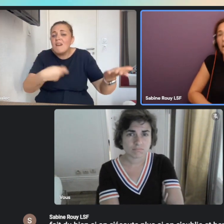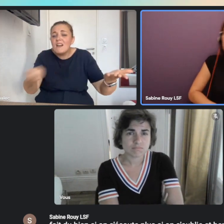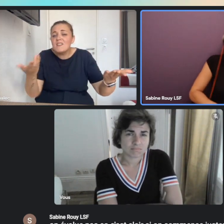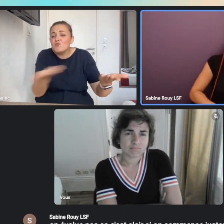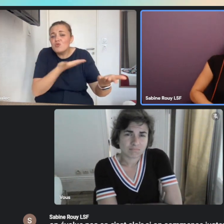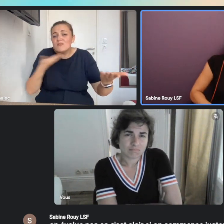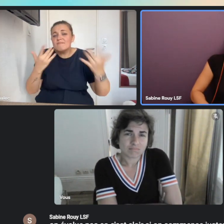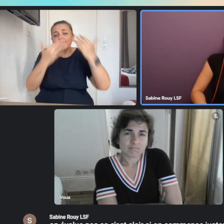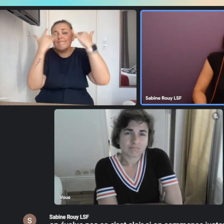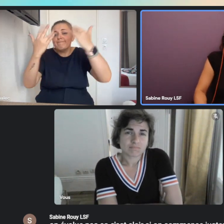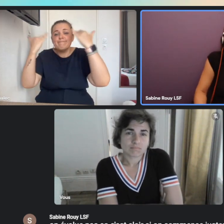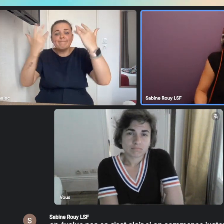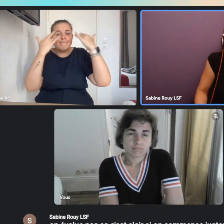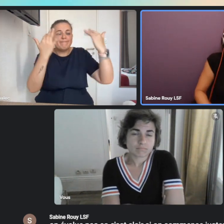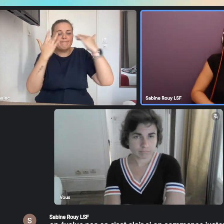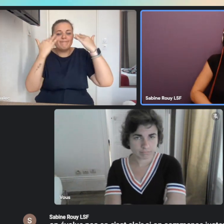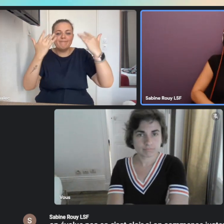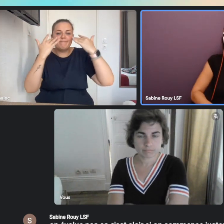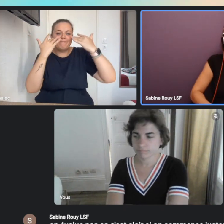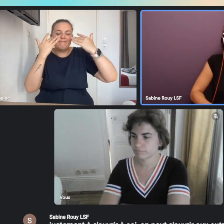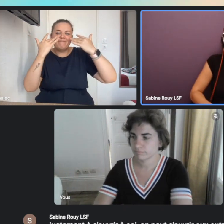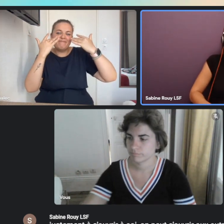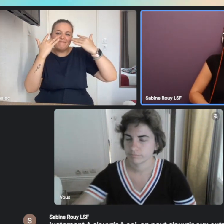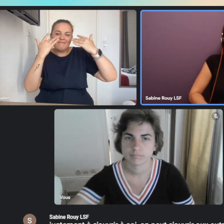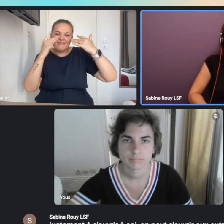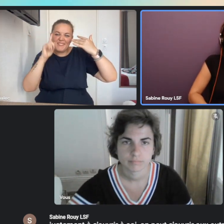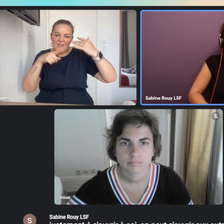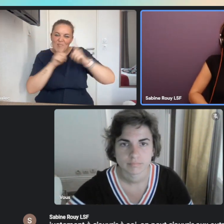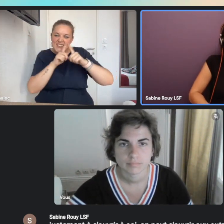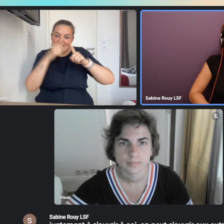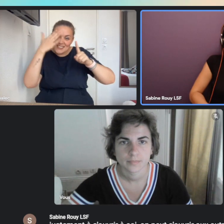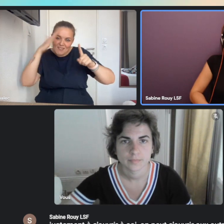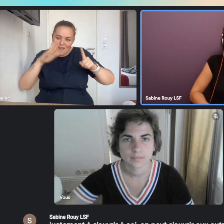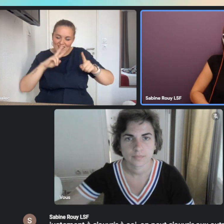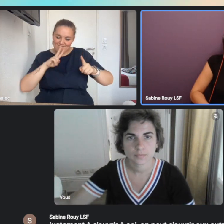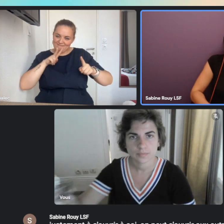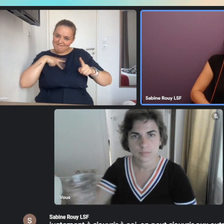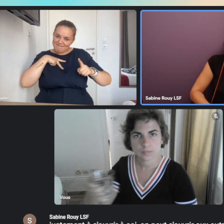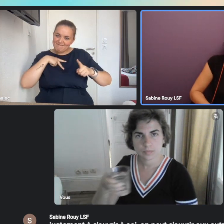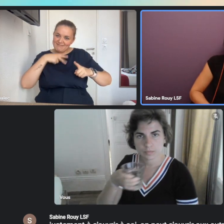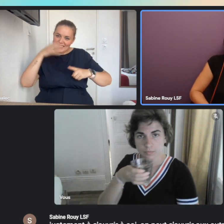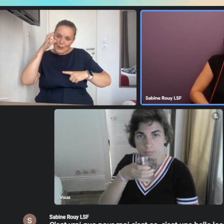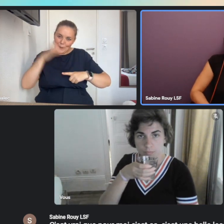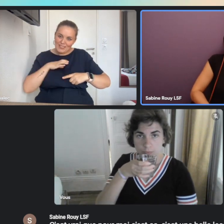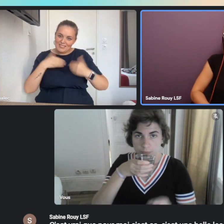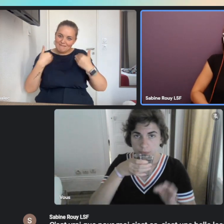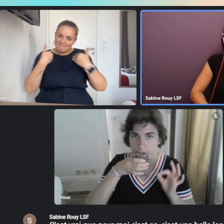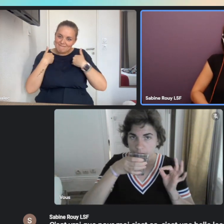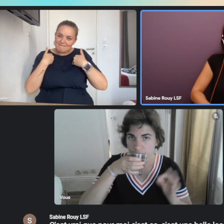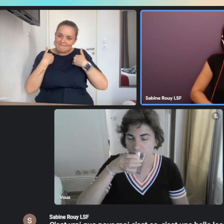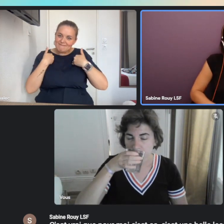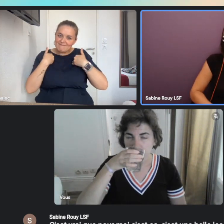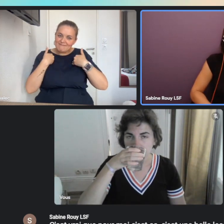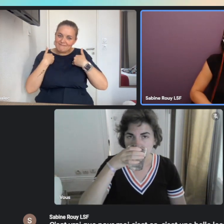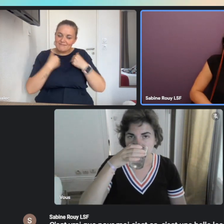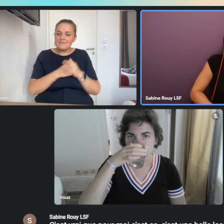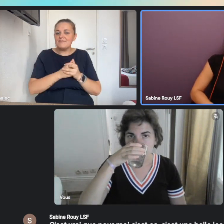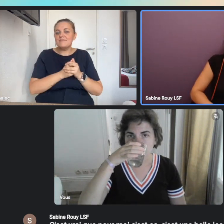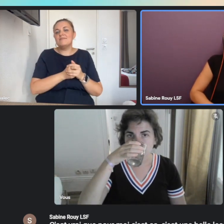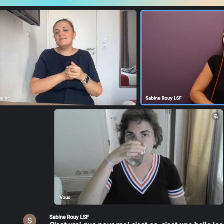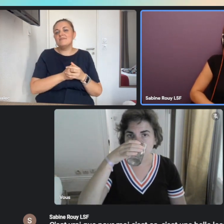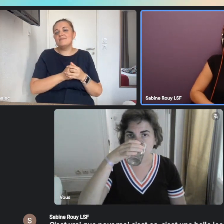par l'école, c'est normal, on est tous comme ça, influencés par l'extérieur et il faut arriver aussi à savoir s'écouter